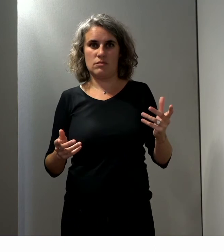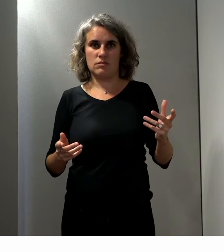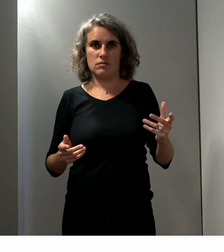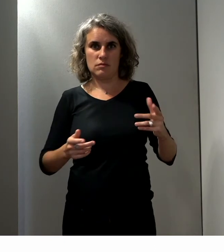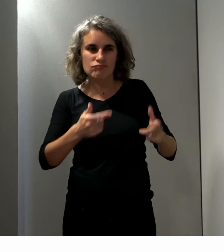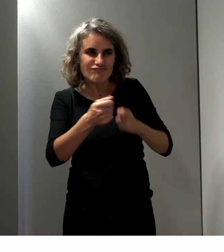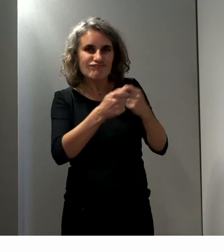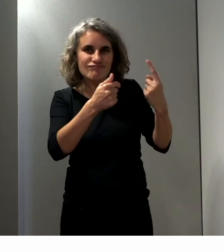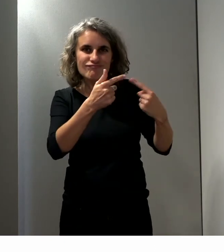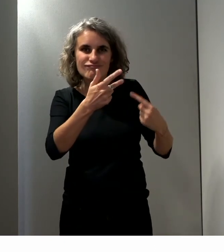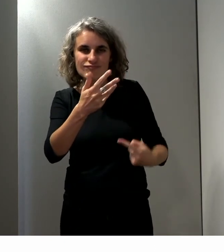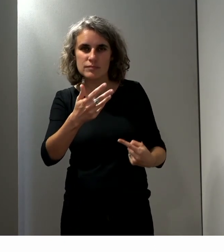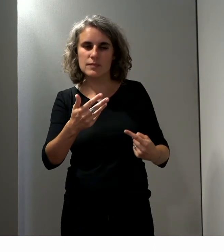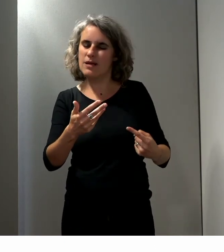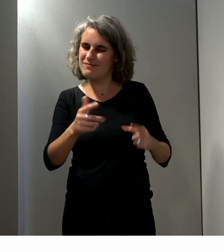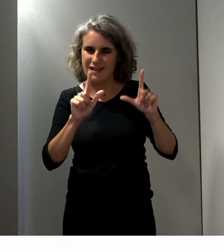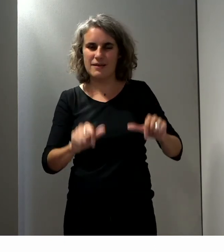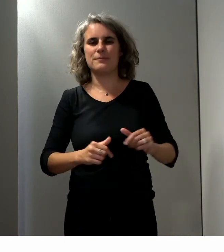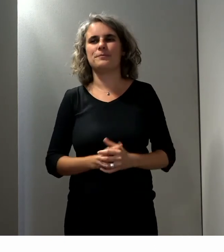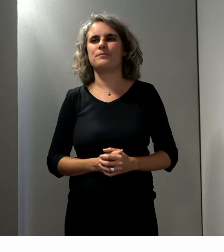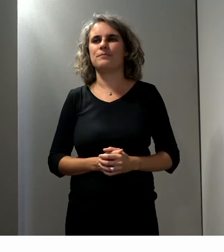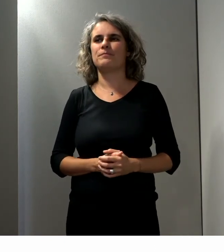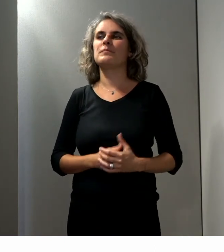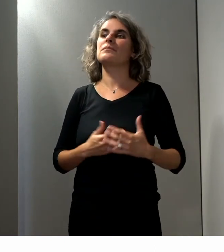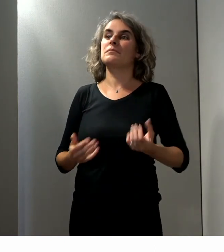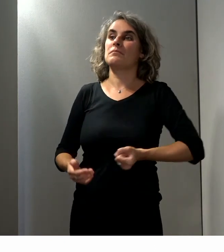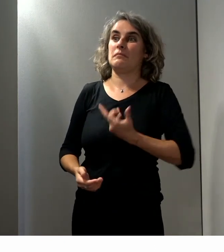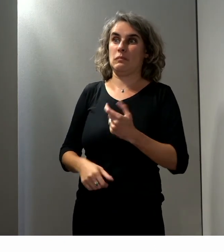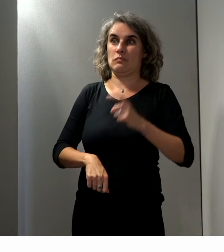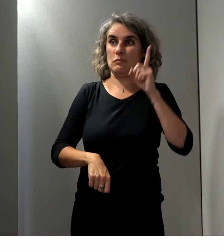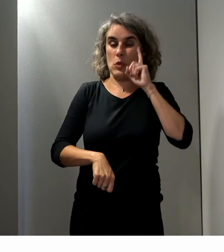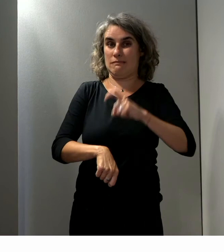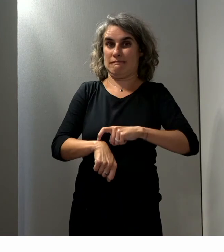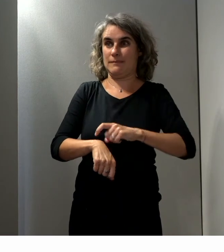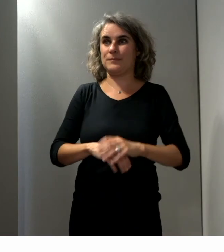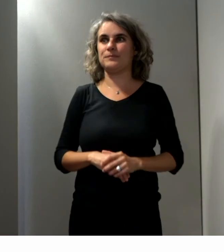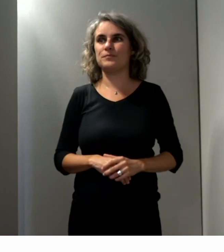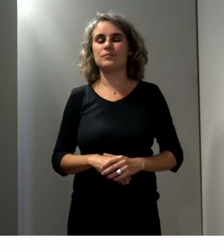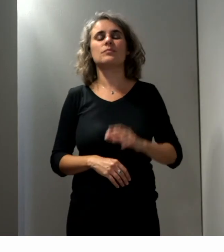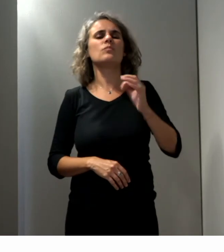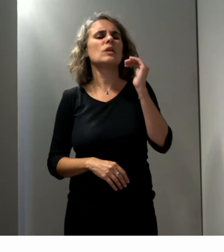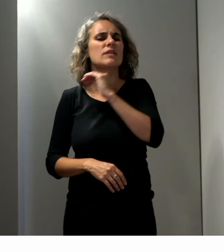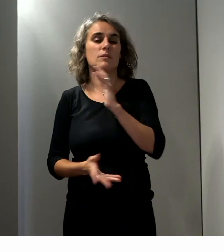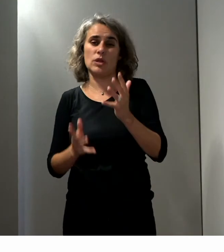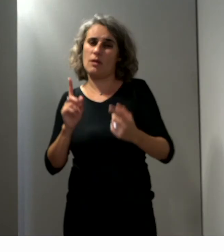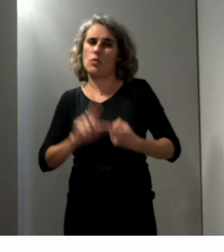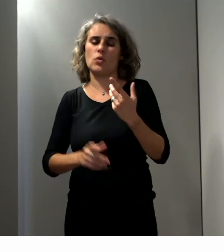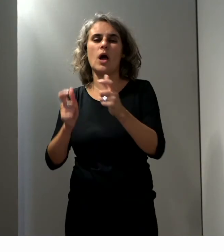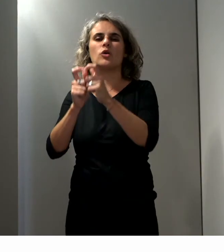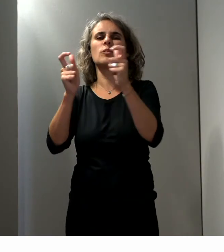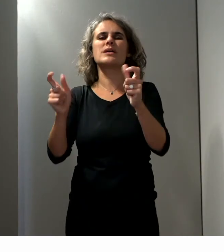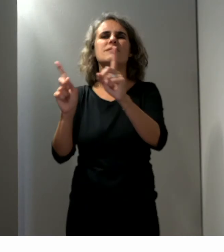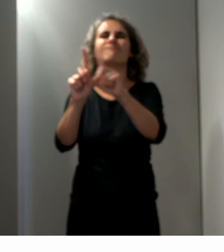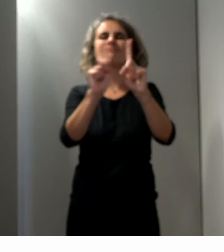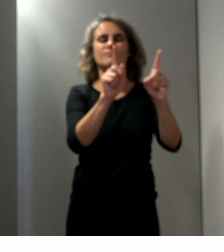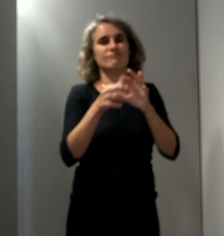qu'il aurait fallu mettre en place pour que ça fonctionne. Alors, un dernier mot, parce que je crois qu'on arrive à la très fin. vite, juste peut-être demander une solidarité entre les entreprises, puisque la